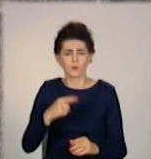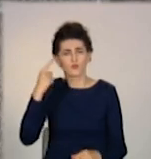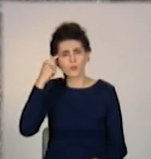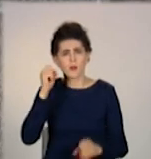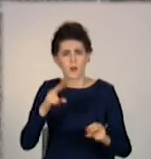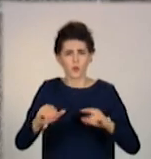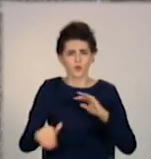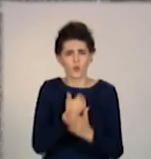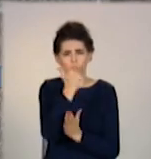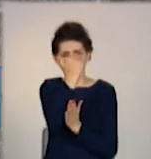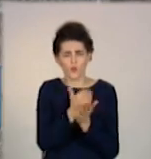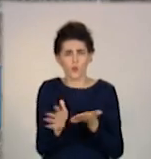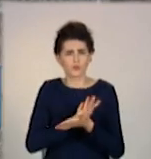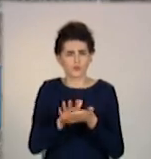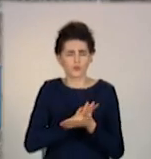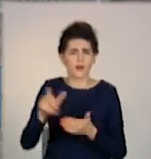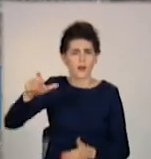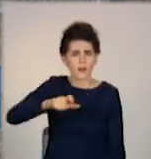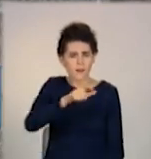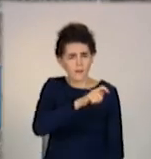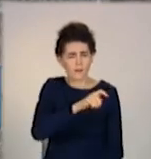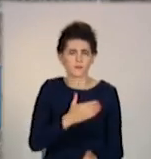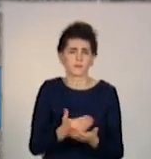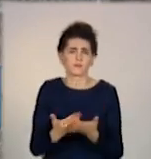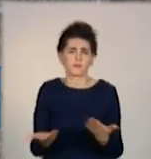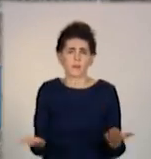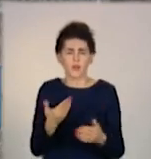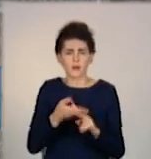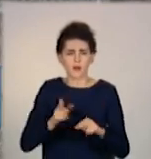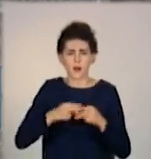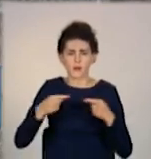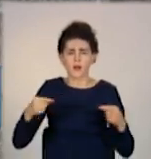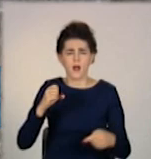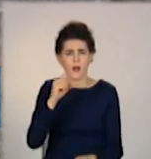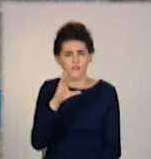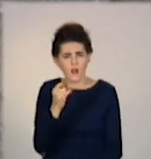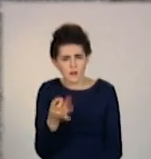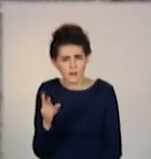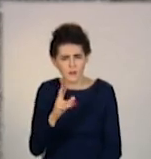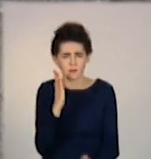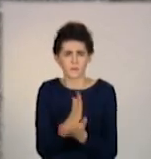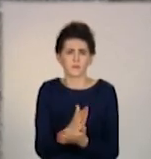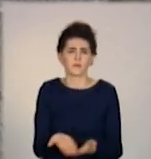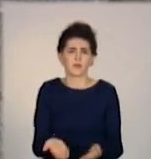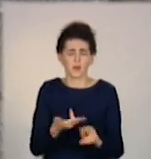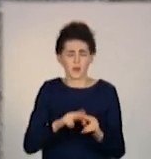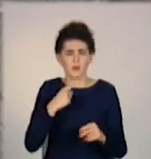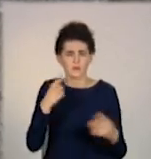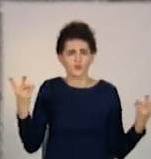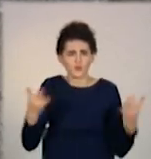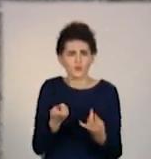відновлюється програма розчистки річок, і там також є аварійні споруди, відновлення ГТС.